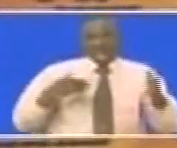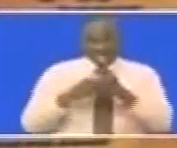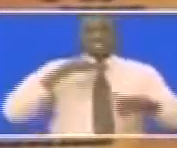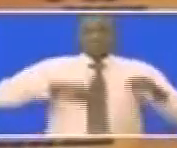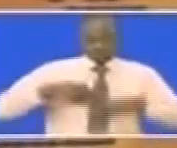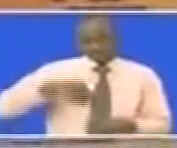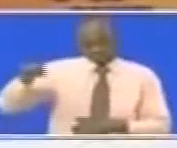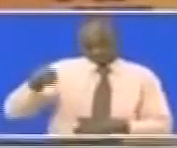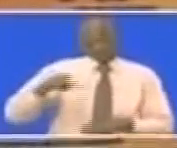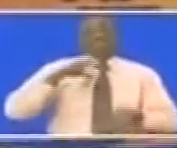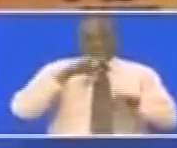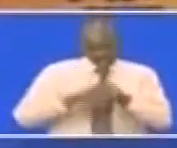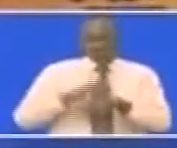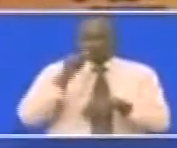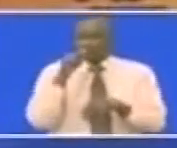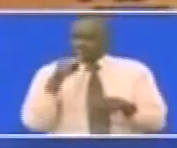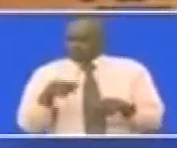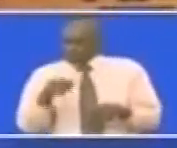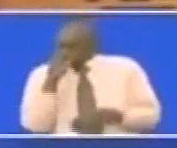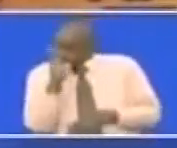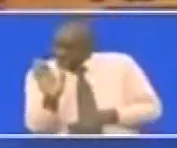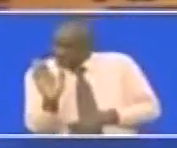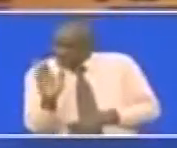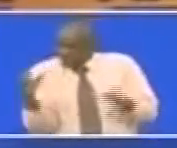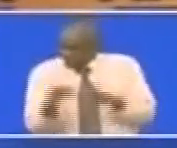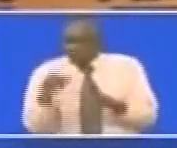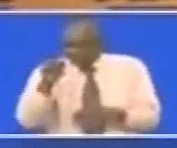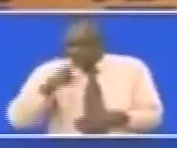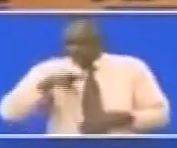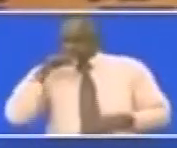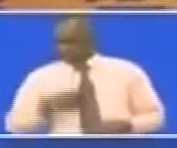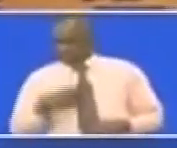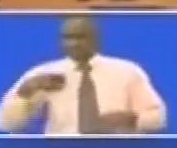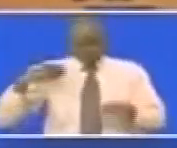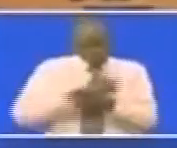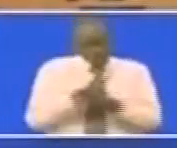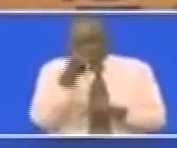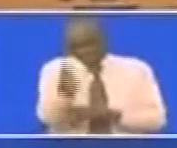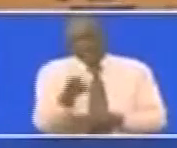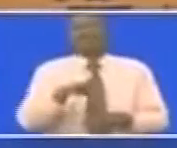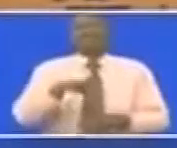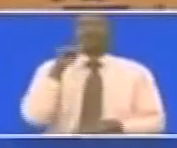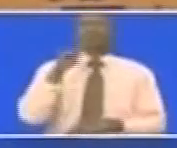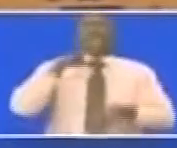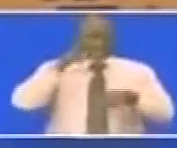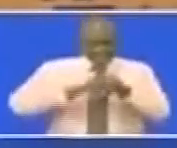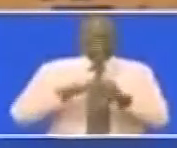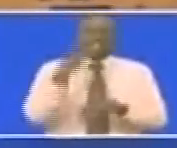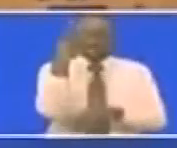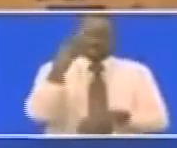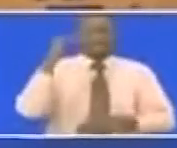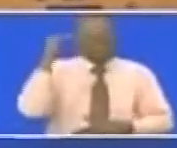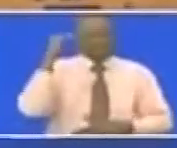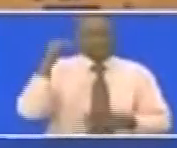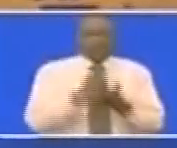nchini kupitia maafisa wake walifanya operesheni dhidi ya maafisa walaghai na kuwanasa maafisa watatu wakuu